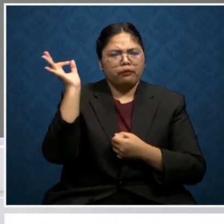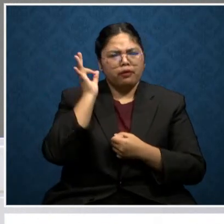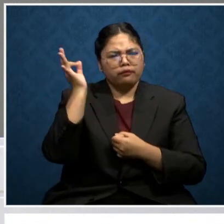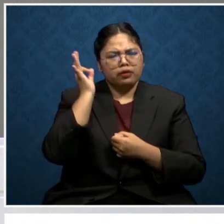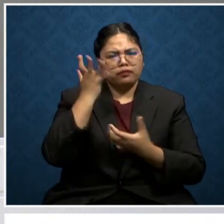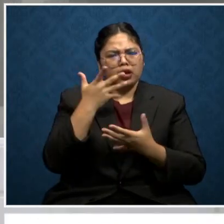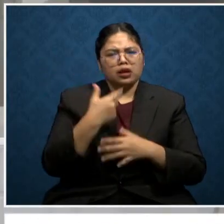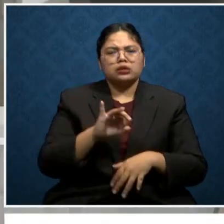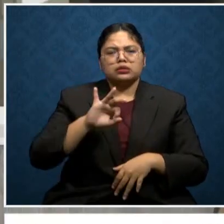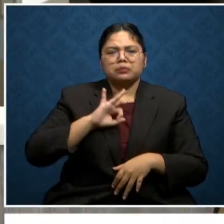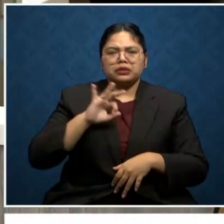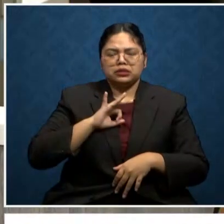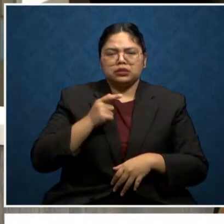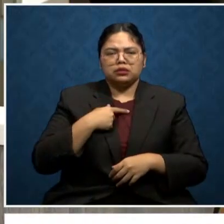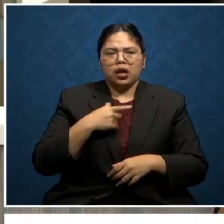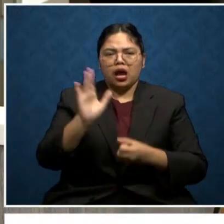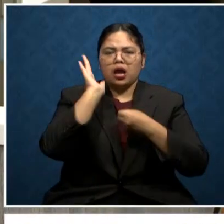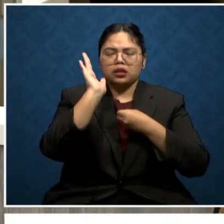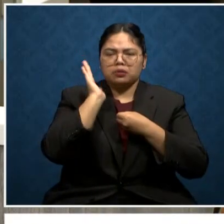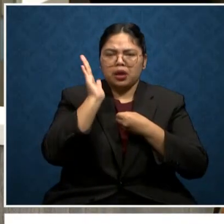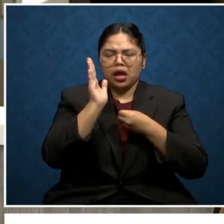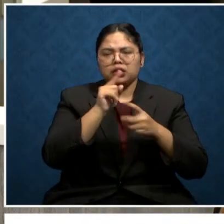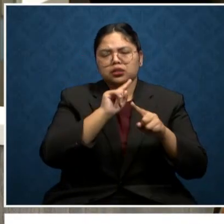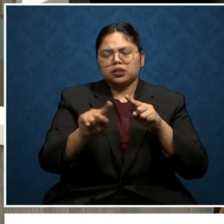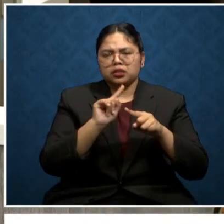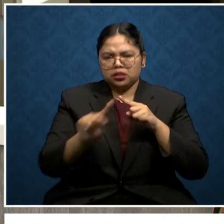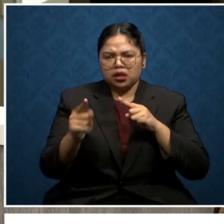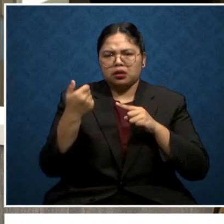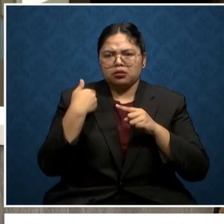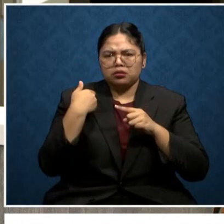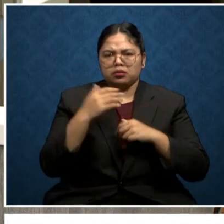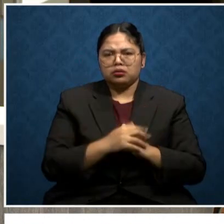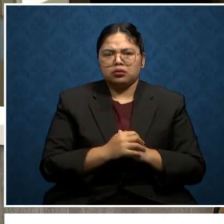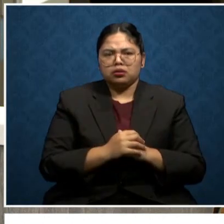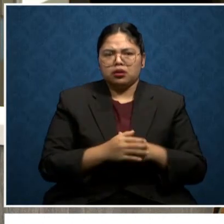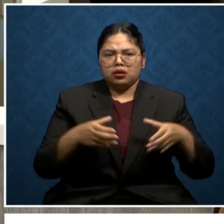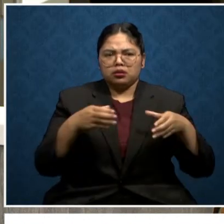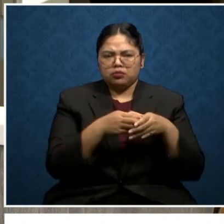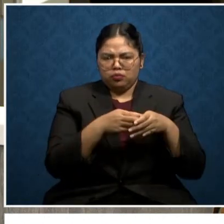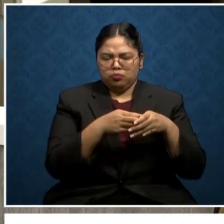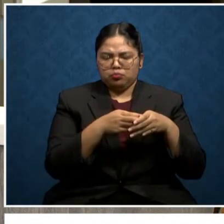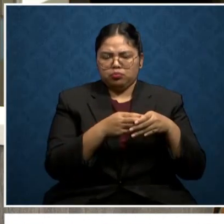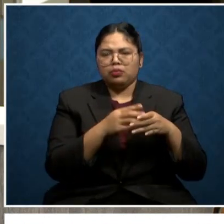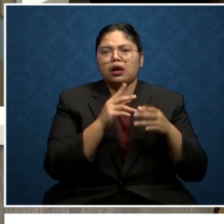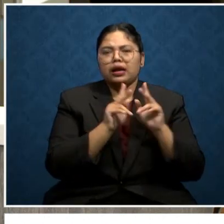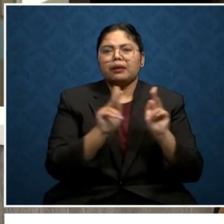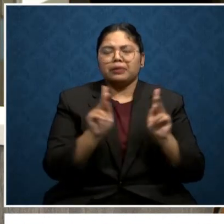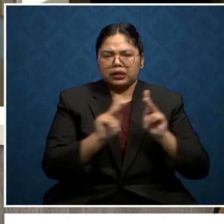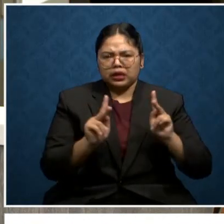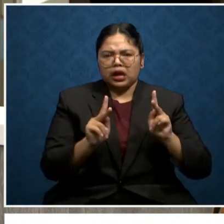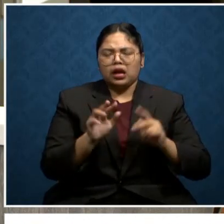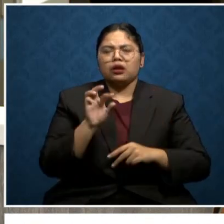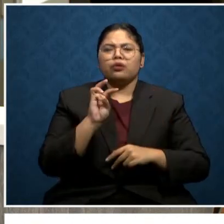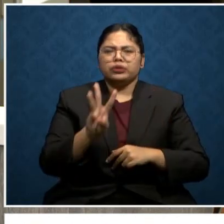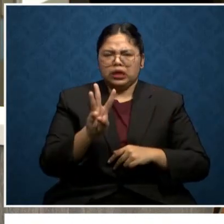าชิกได้อภิปรายเรื่องกมธ.สามัญเนี่ยนะคะดิฉันมี